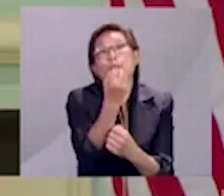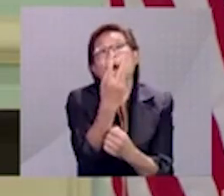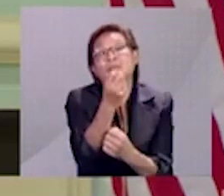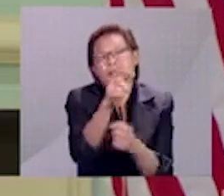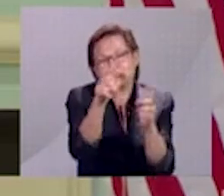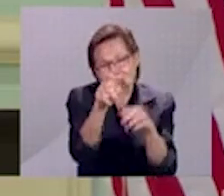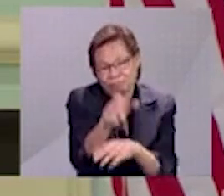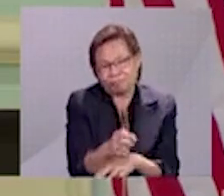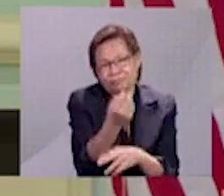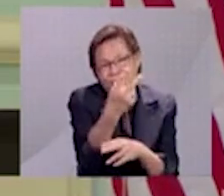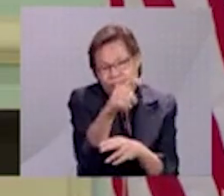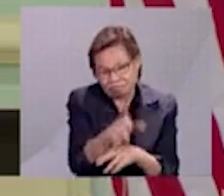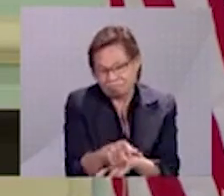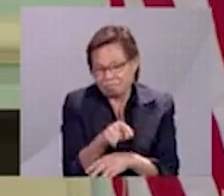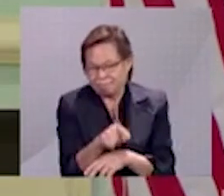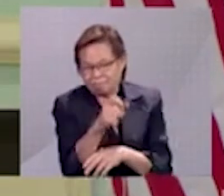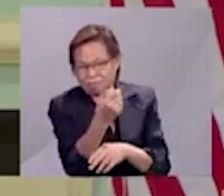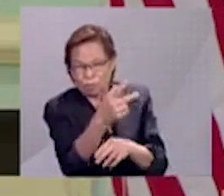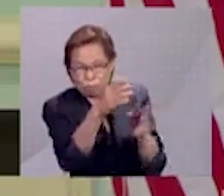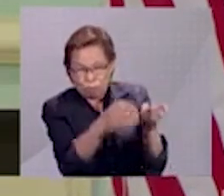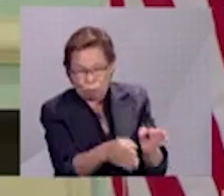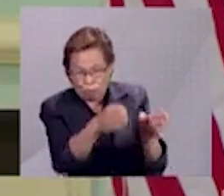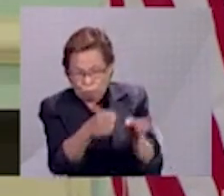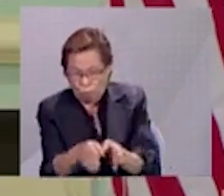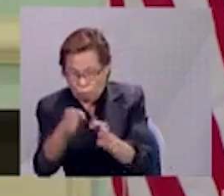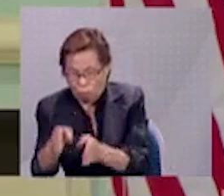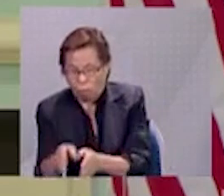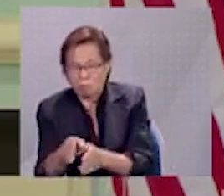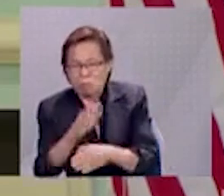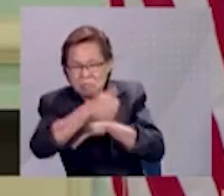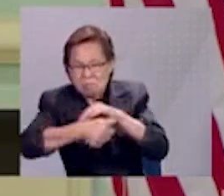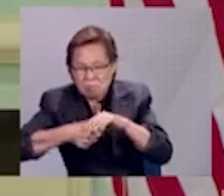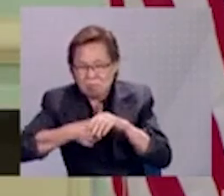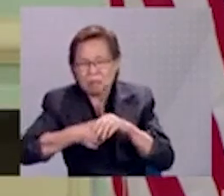disyaki penyeludup serta 15 buah kapal.